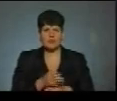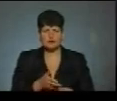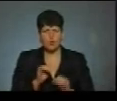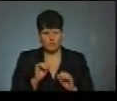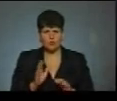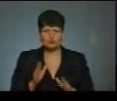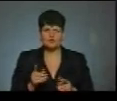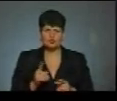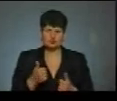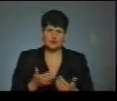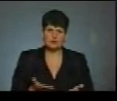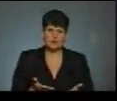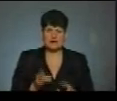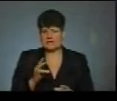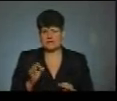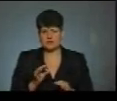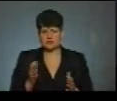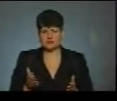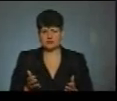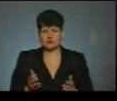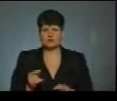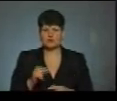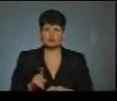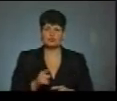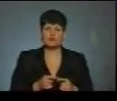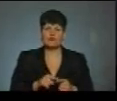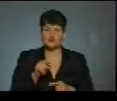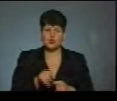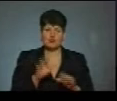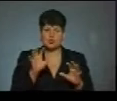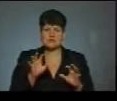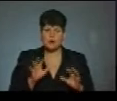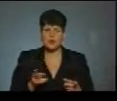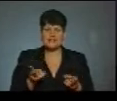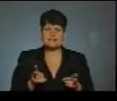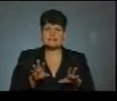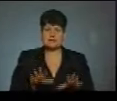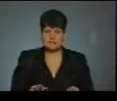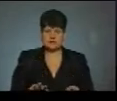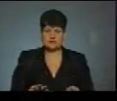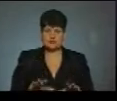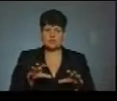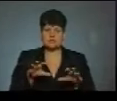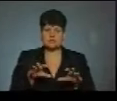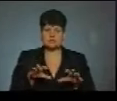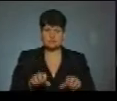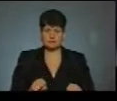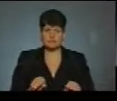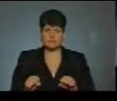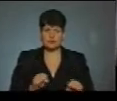могло бути щось добре? Ні, нічого. Тому що в цьому законі залишилося, що володіти українською